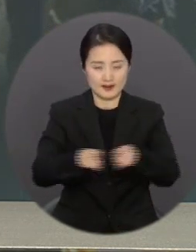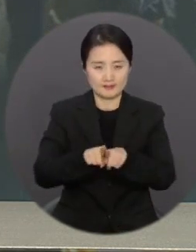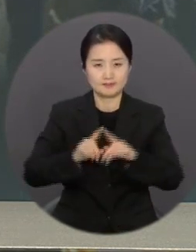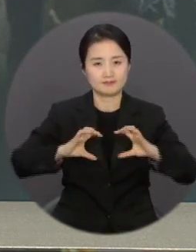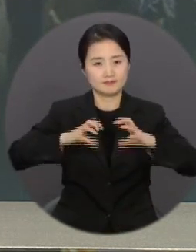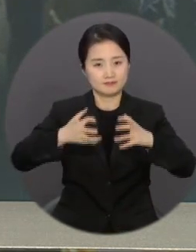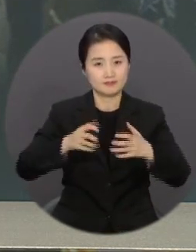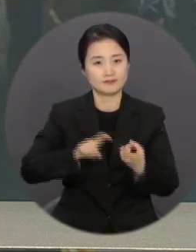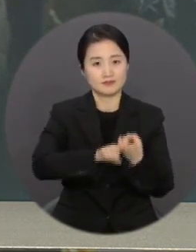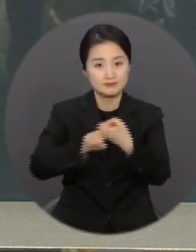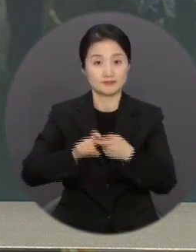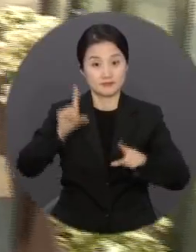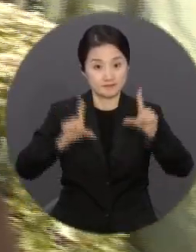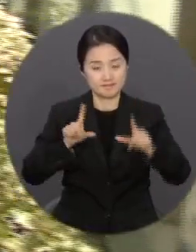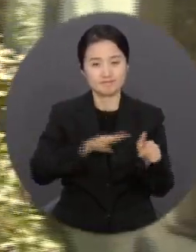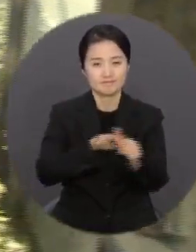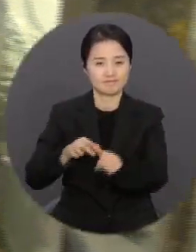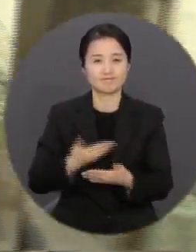기자가 보도합니다.